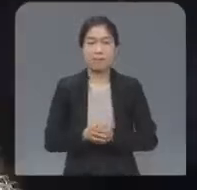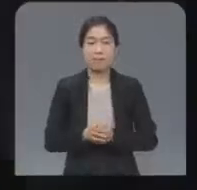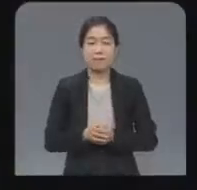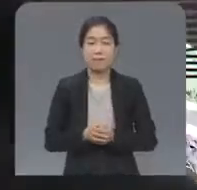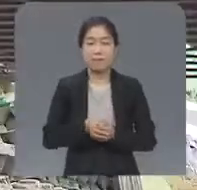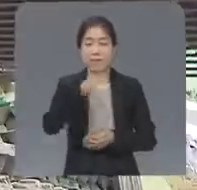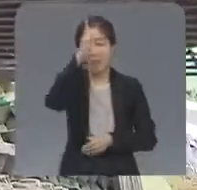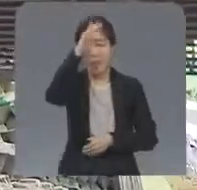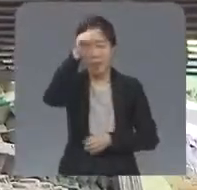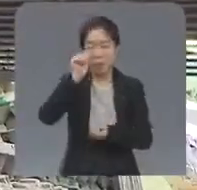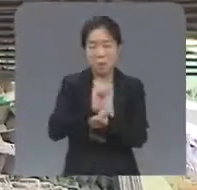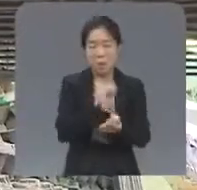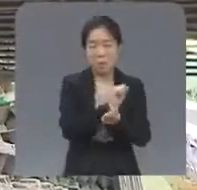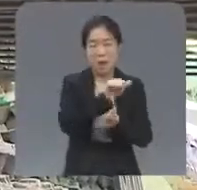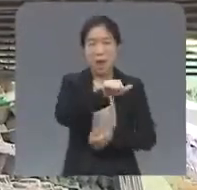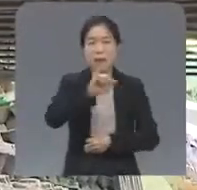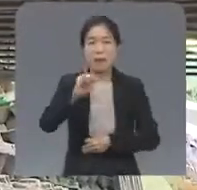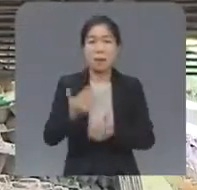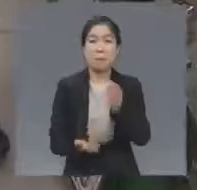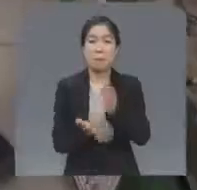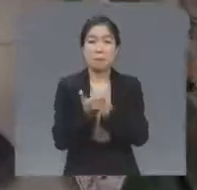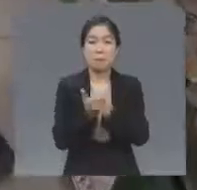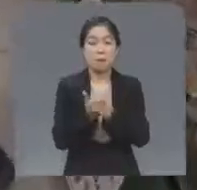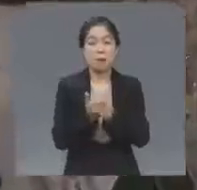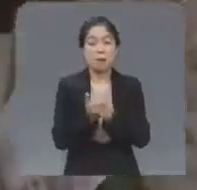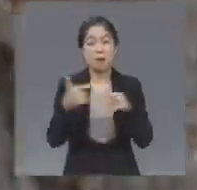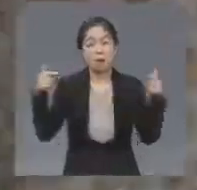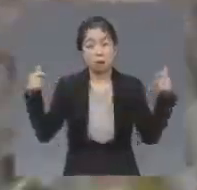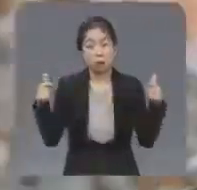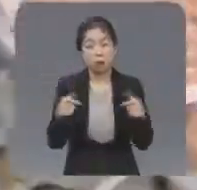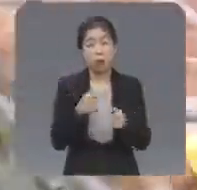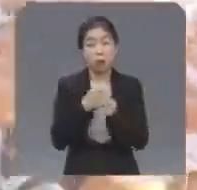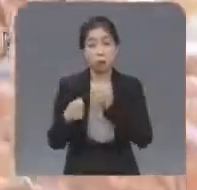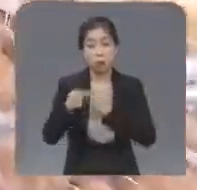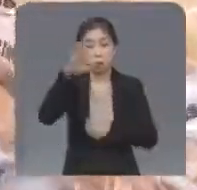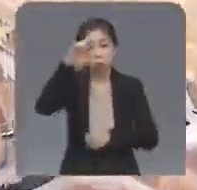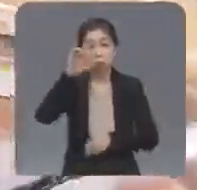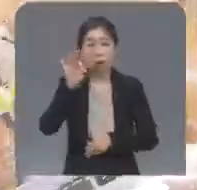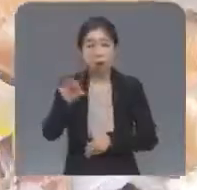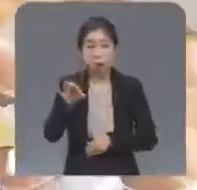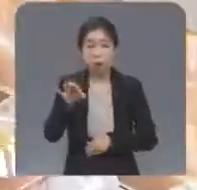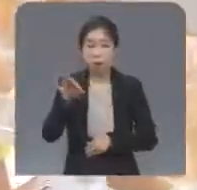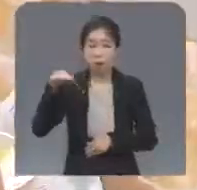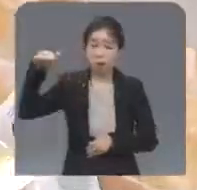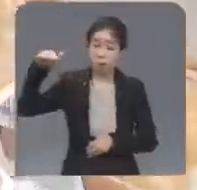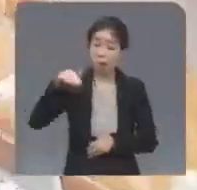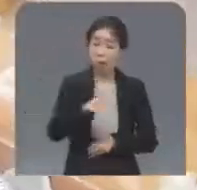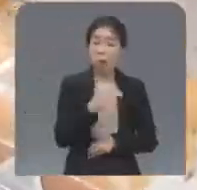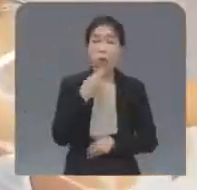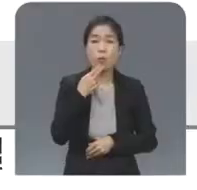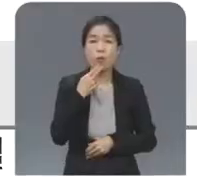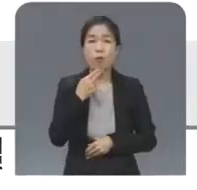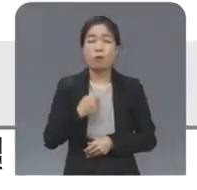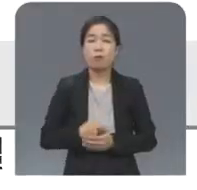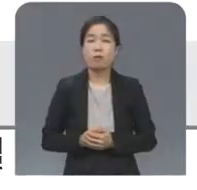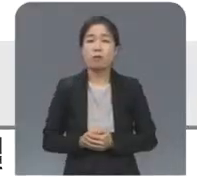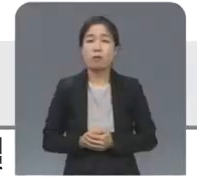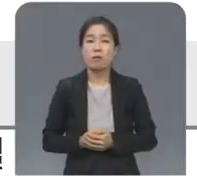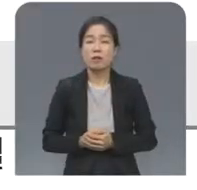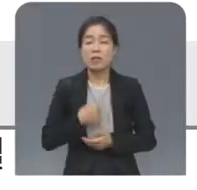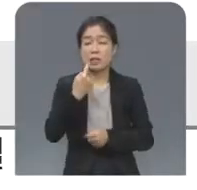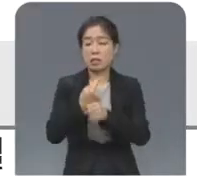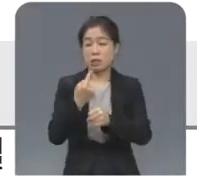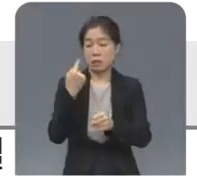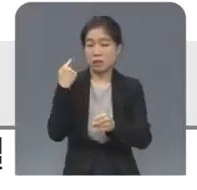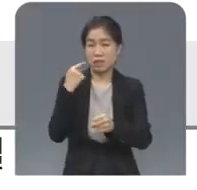조류 인플루엔자, AI 발생이 한동안 잠잠해졌는데도 달걀 가격은 떨어질 기미를 보이지 않고 있습니다. 꼭 1년